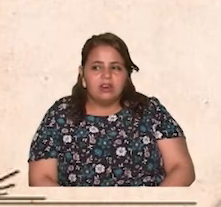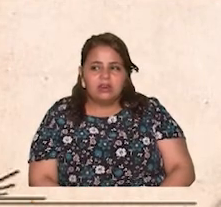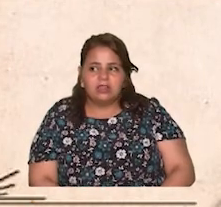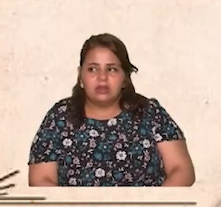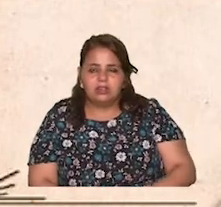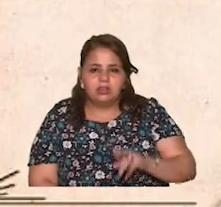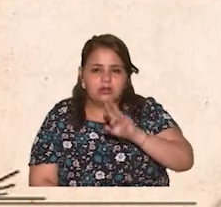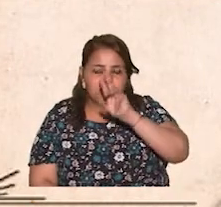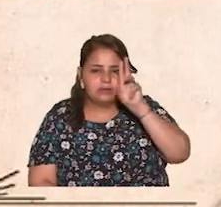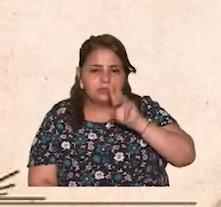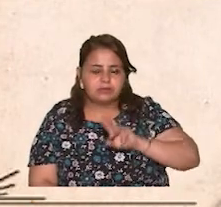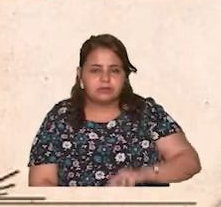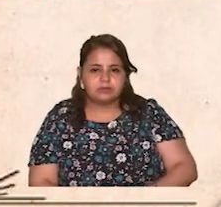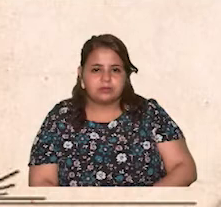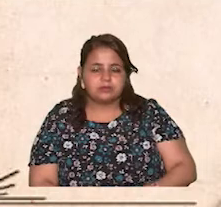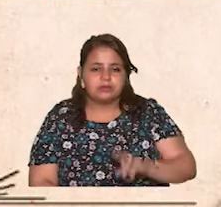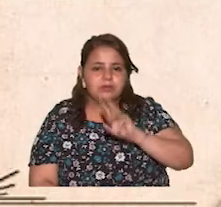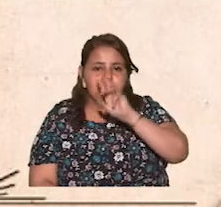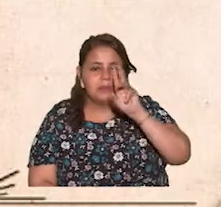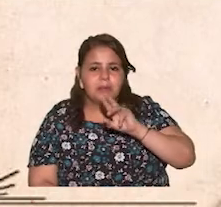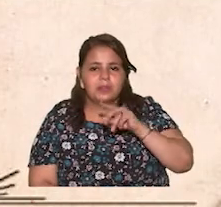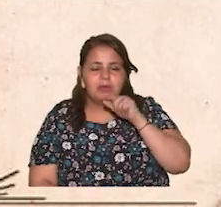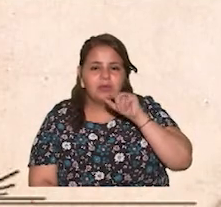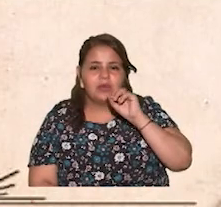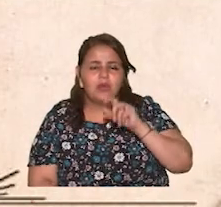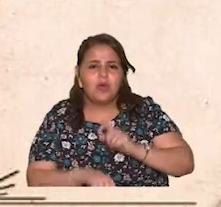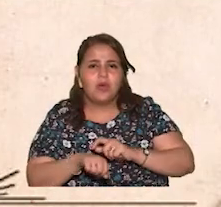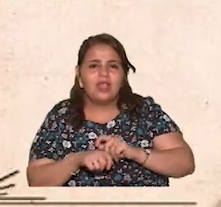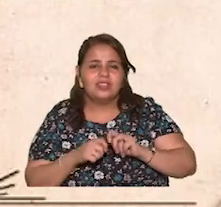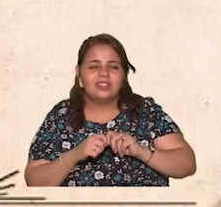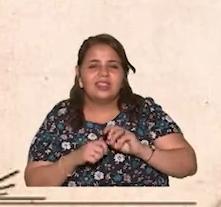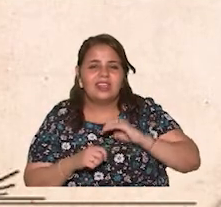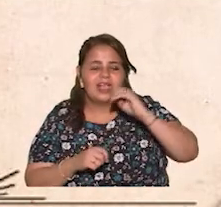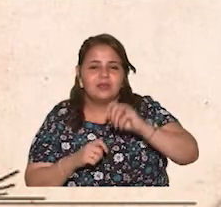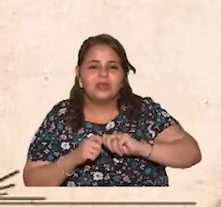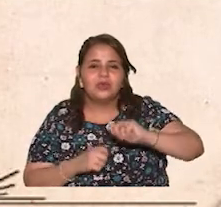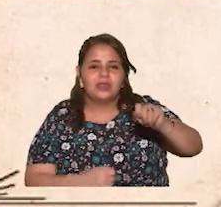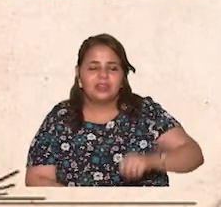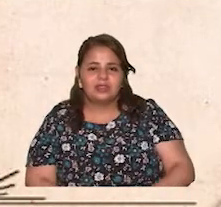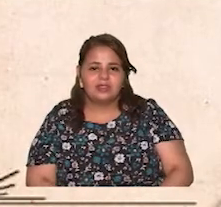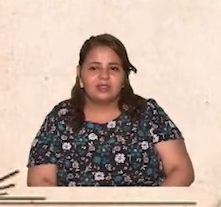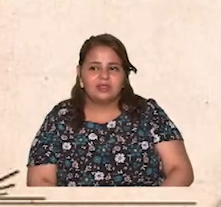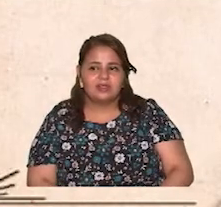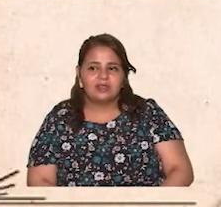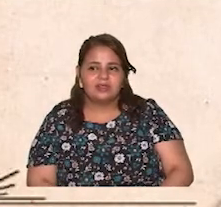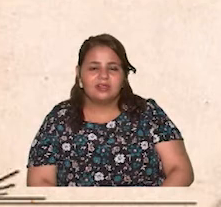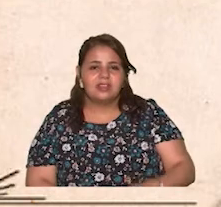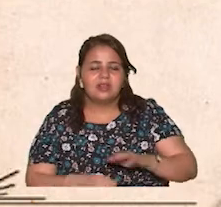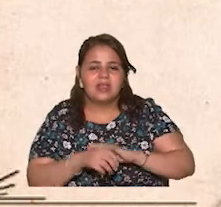يعني سؤال إجابته ممكن تاخد وقت طويل، بس أنا أفتكر أنه